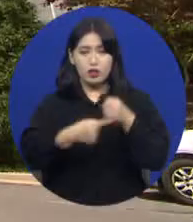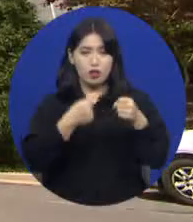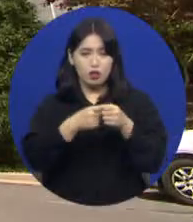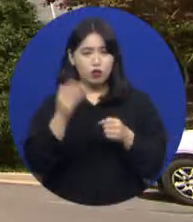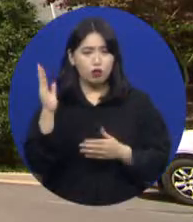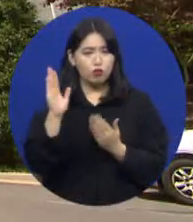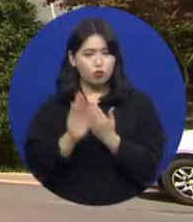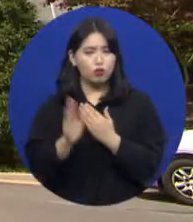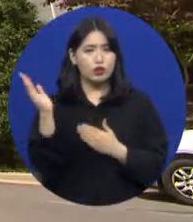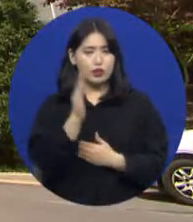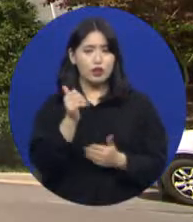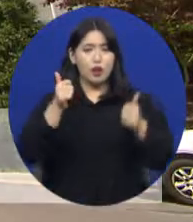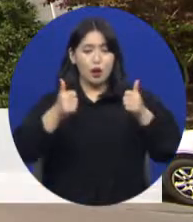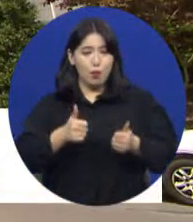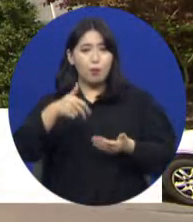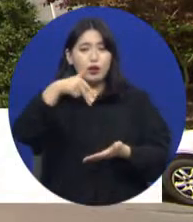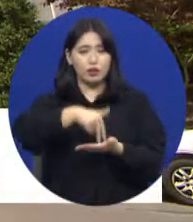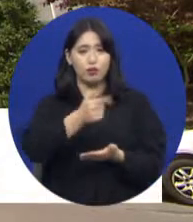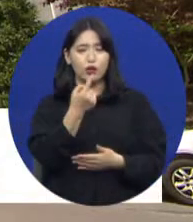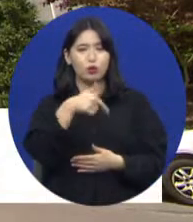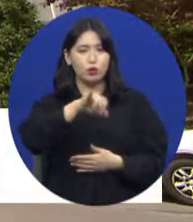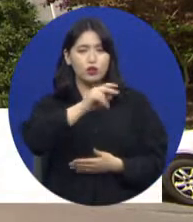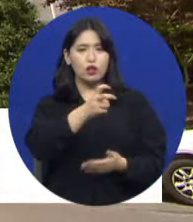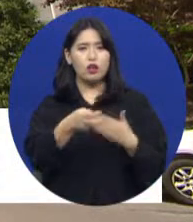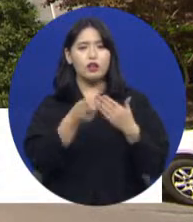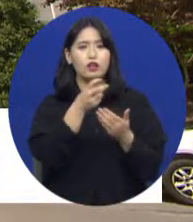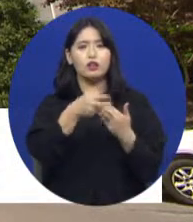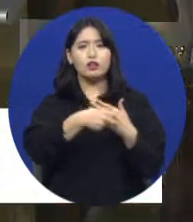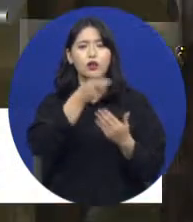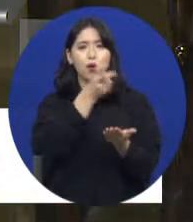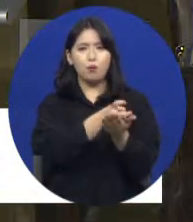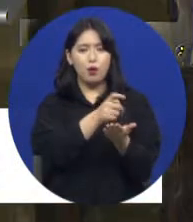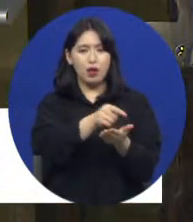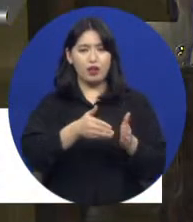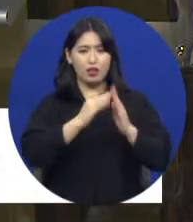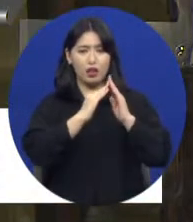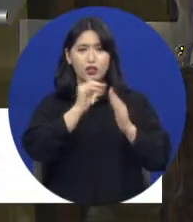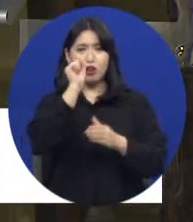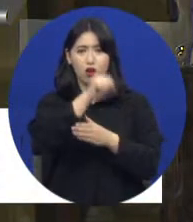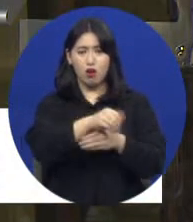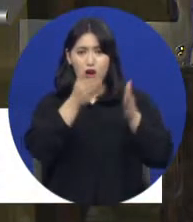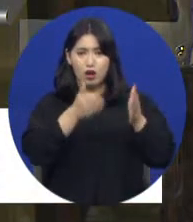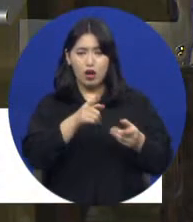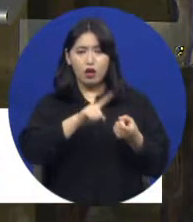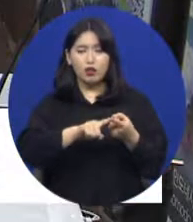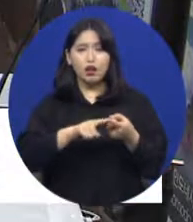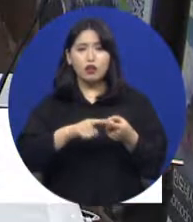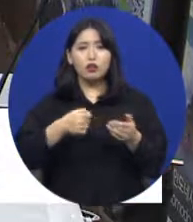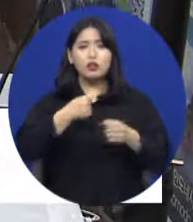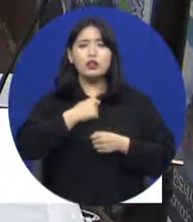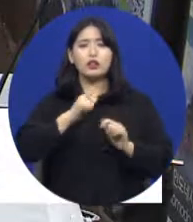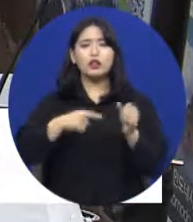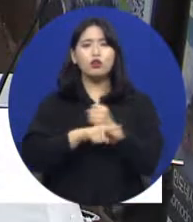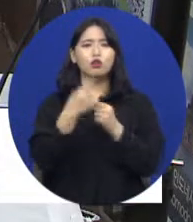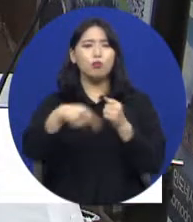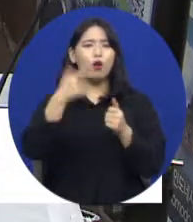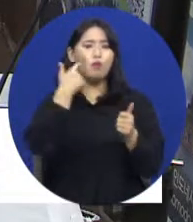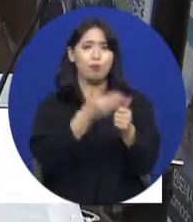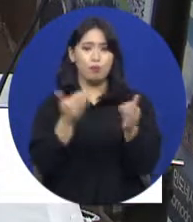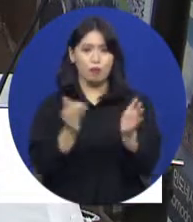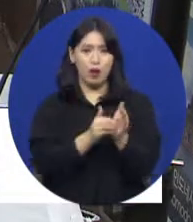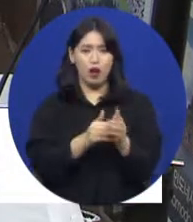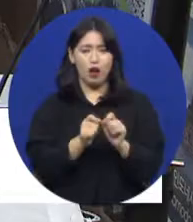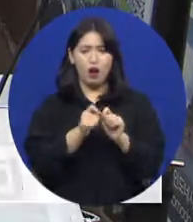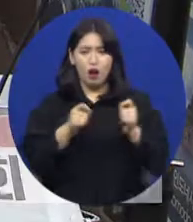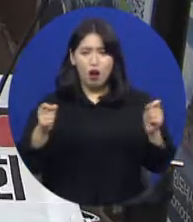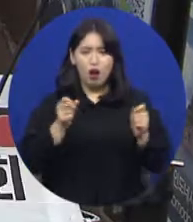1년여, 법원은 녹지 측에 의료법이 정한 개설 기한을 지키지 않은 귀책 사유를 물었습니다.